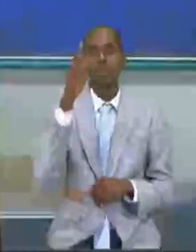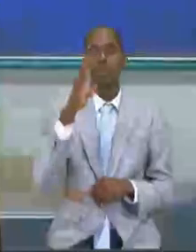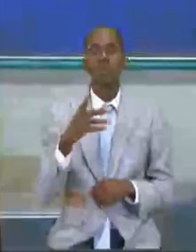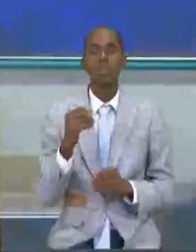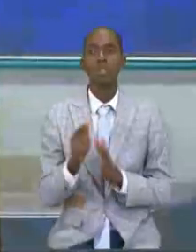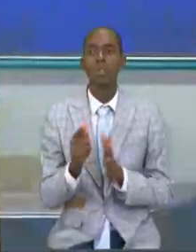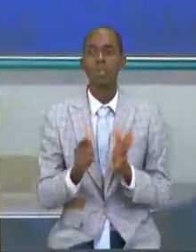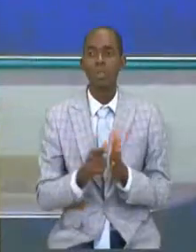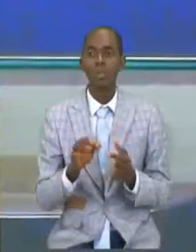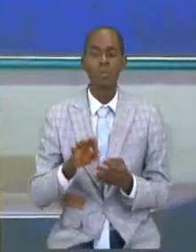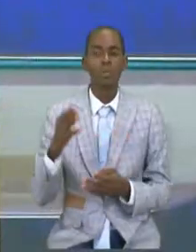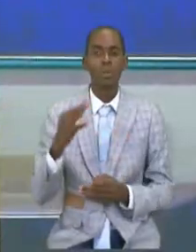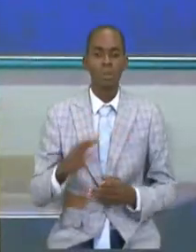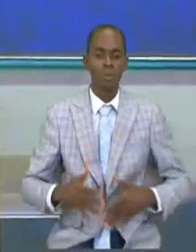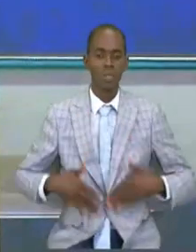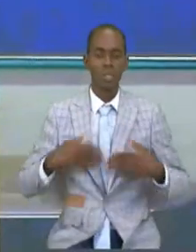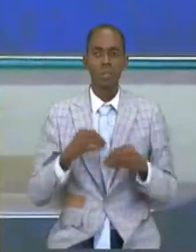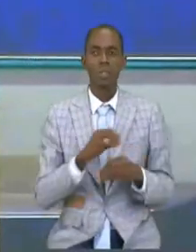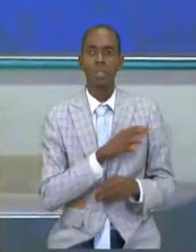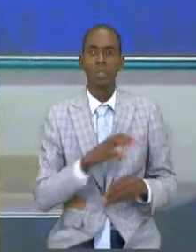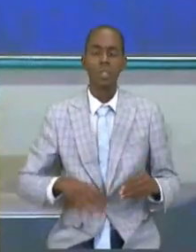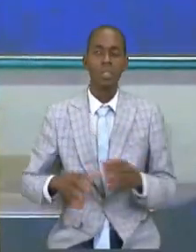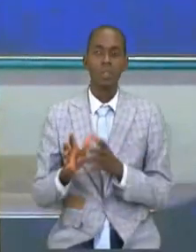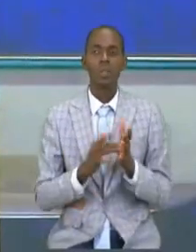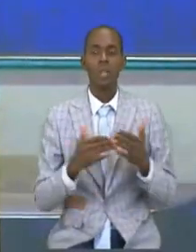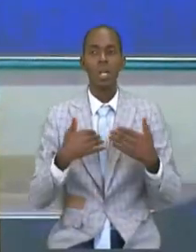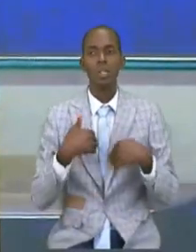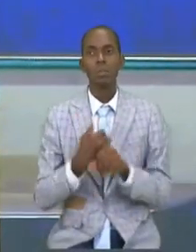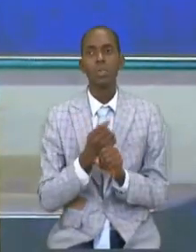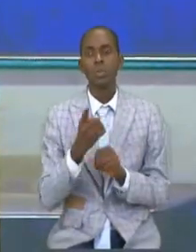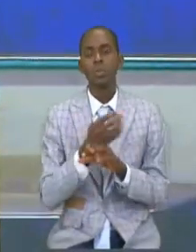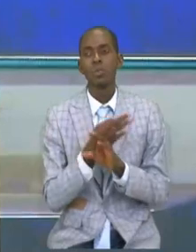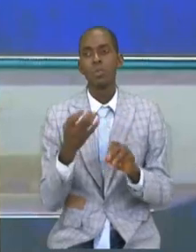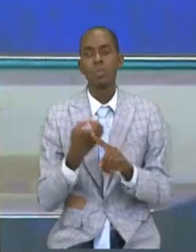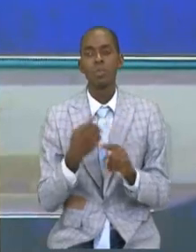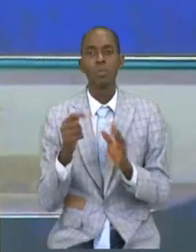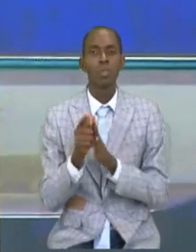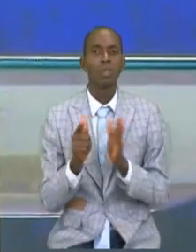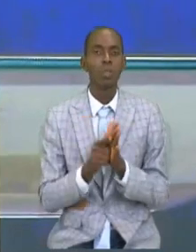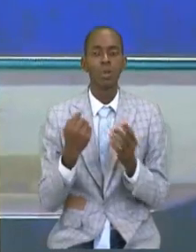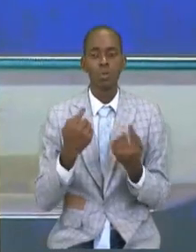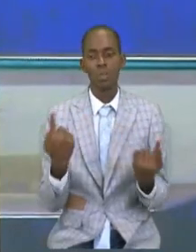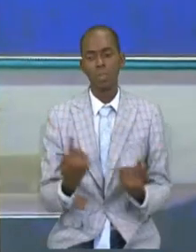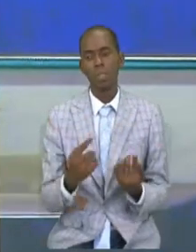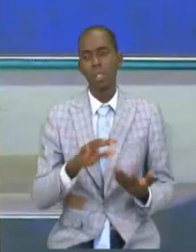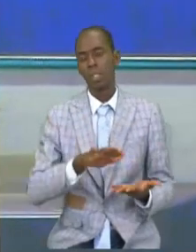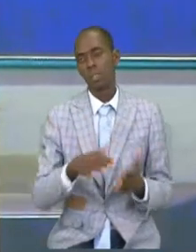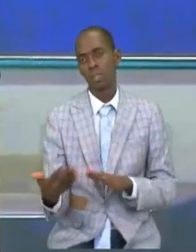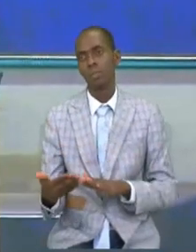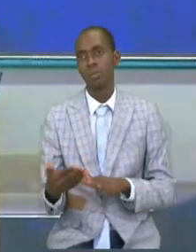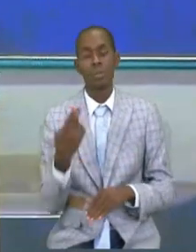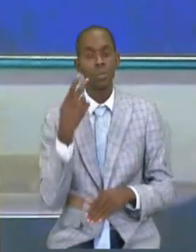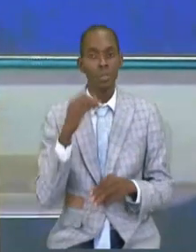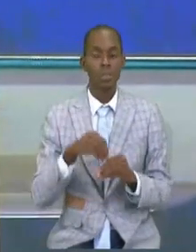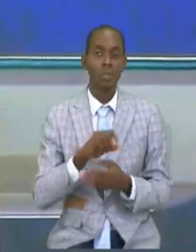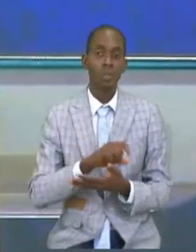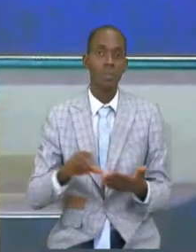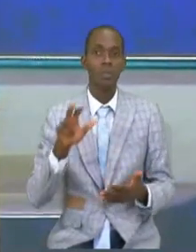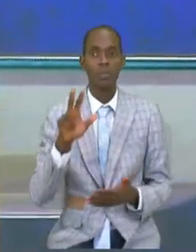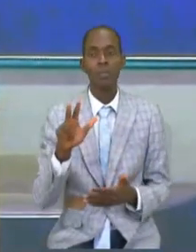de nouveau. La loi de l'esprit de vie en Christ, en Jésus-Christ, t'a affranchi de la loi du péché et de la mort. Verset